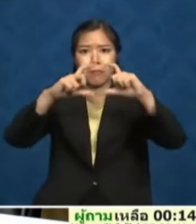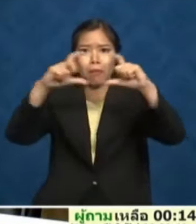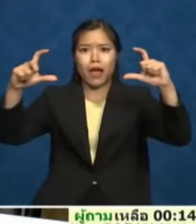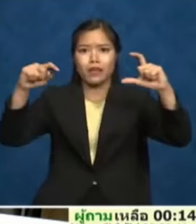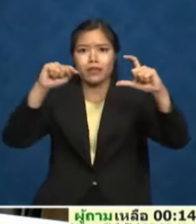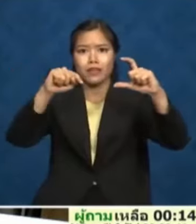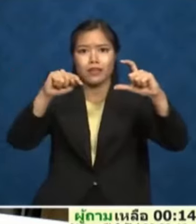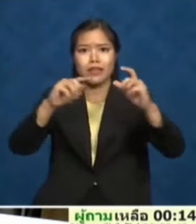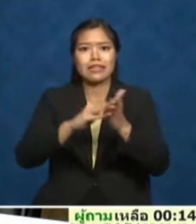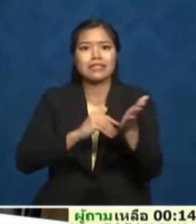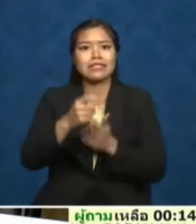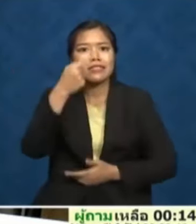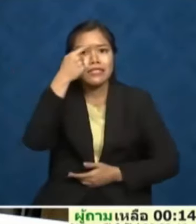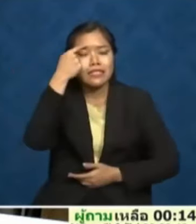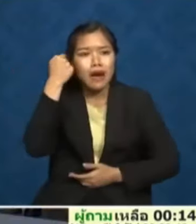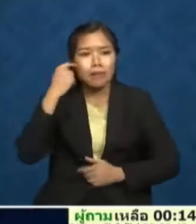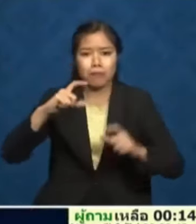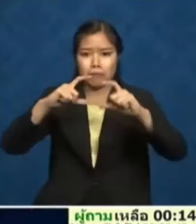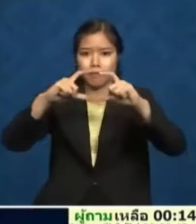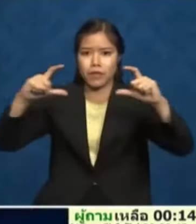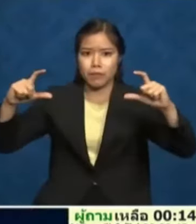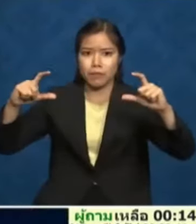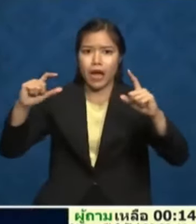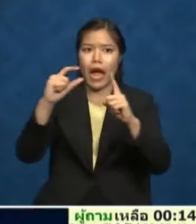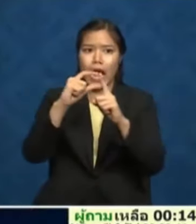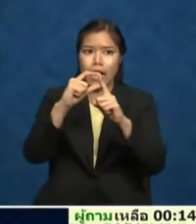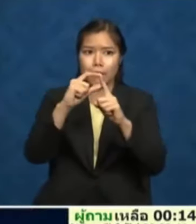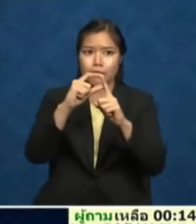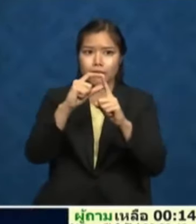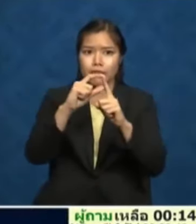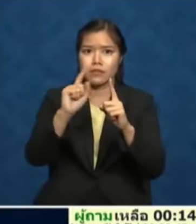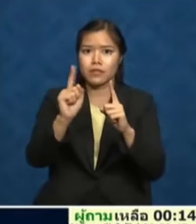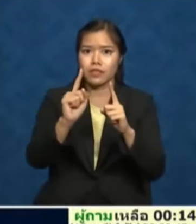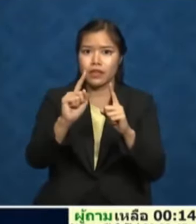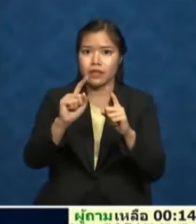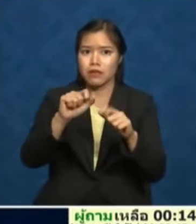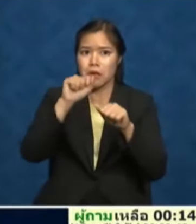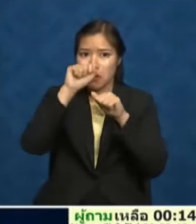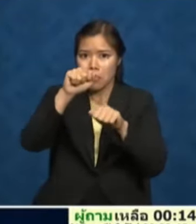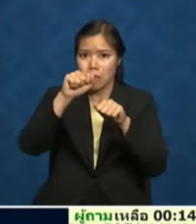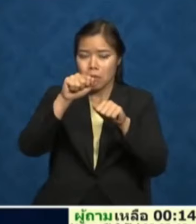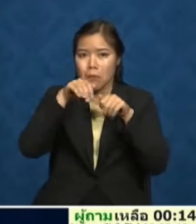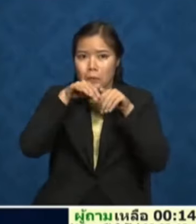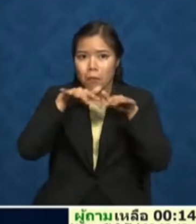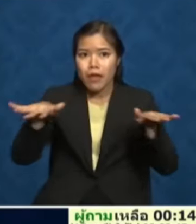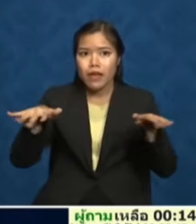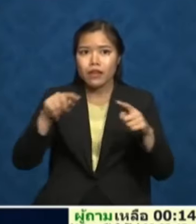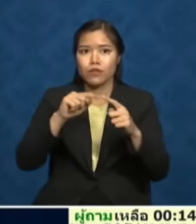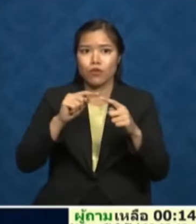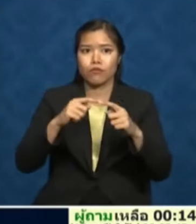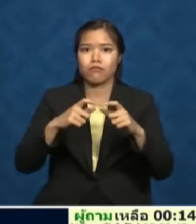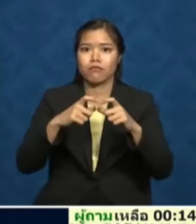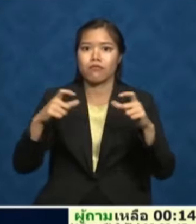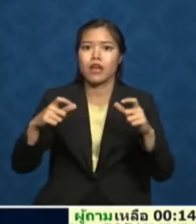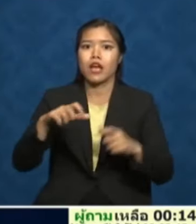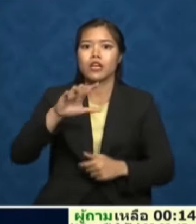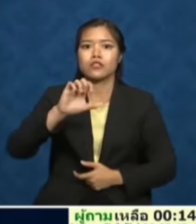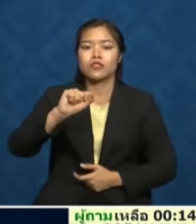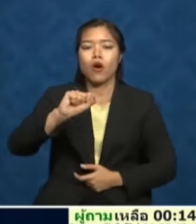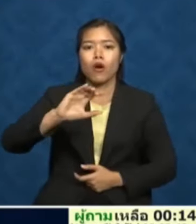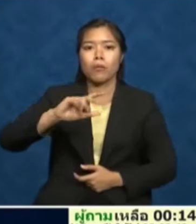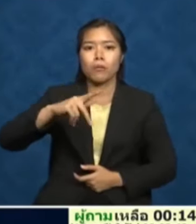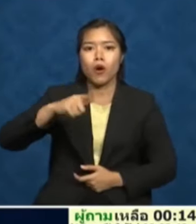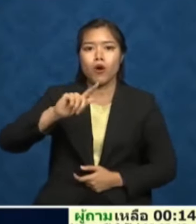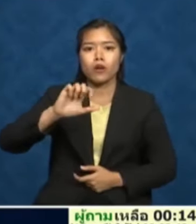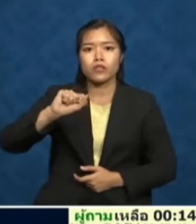ดำมีตัวหนังสือโตๆเลยค่ะพร้อมข้อความประจำประจานสำนักงานหลักประกันสุขภาพแห่งชาติหรือ